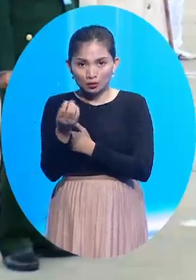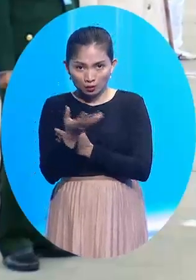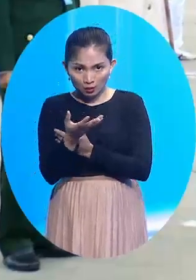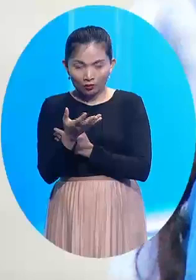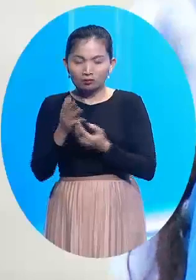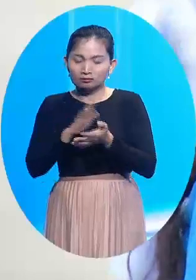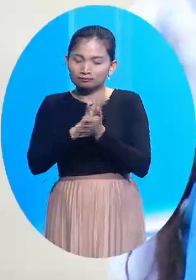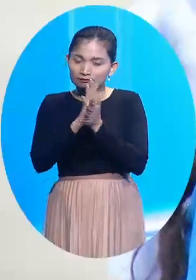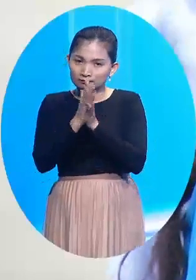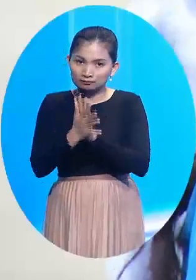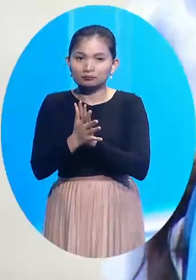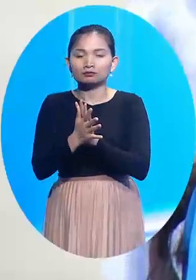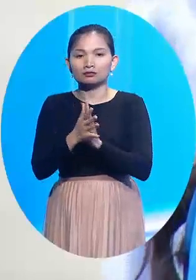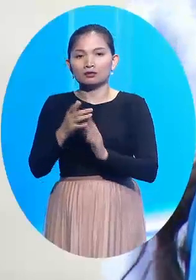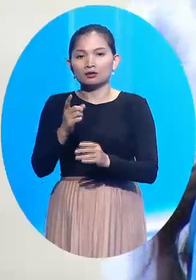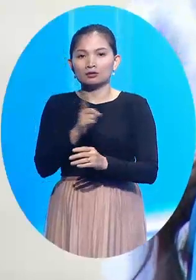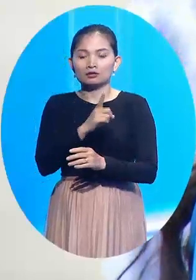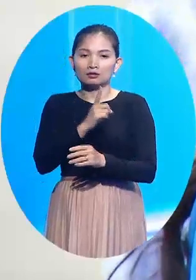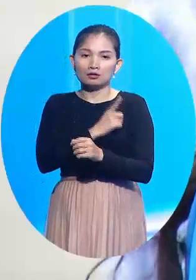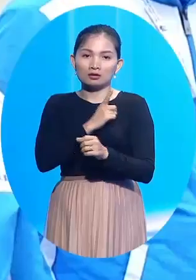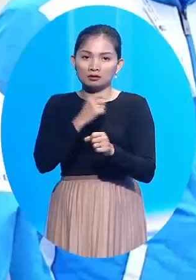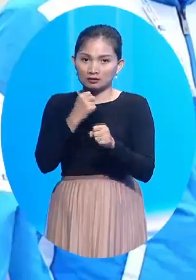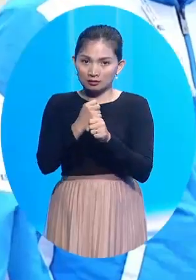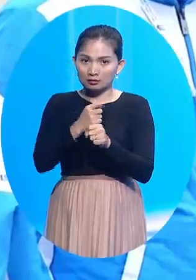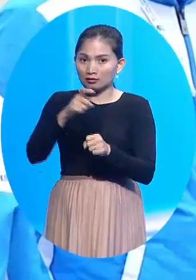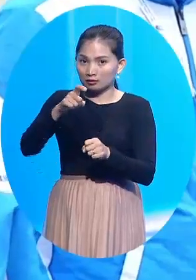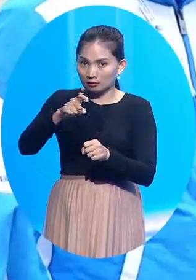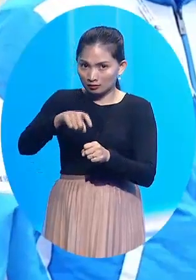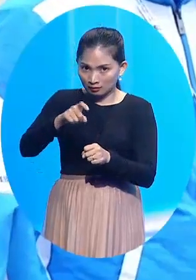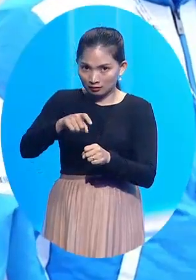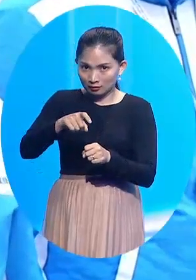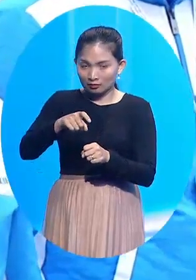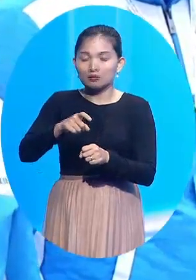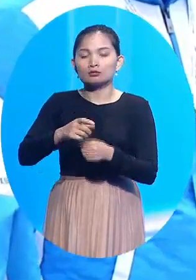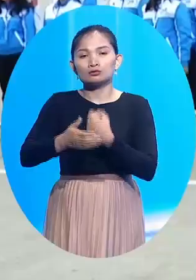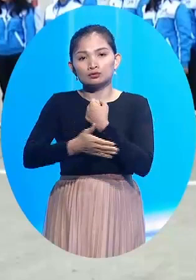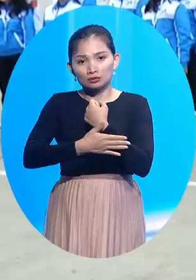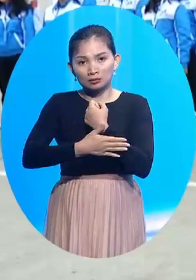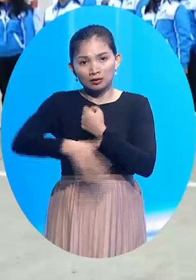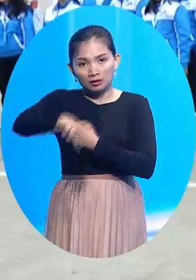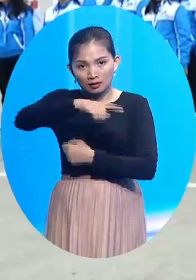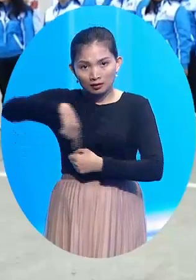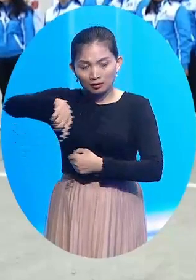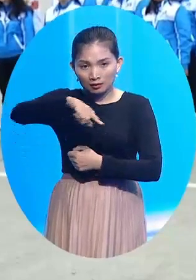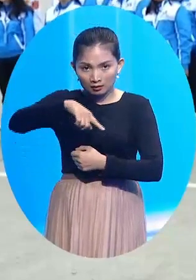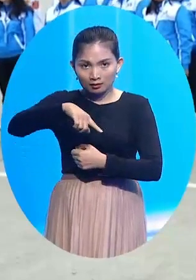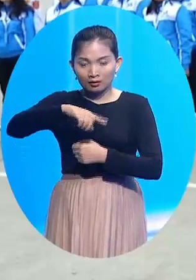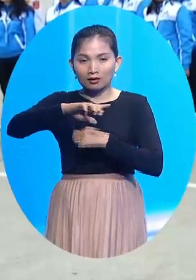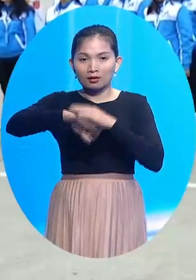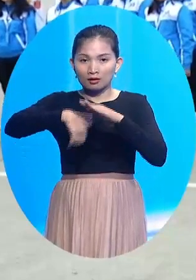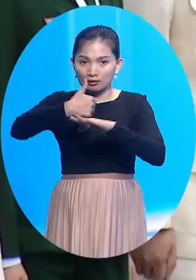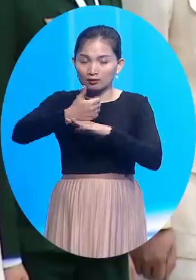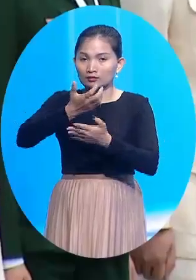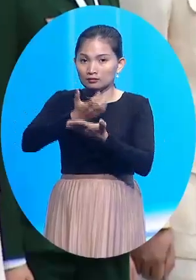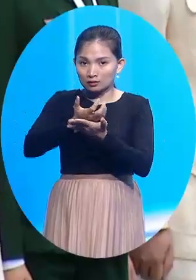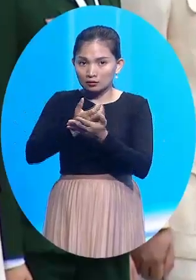tiên phong trong khởi nghiệp, quyết tâm thi đua, thực hiện thắng lợi nhiệm vụ bảo vệ chủ quyền, đảm bảo an ninh chính trị, trật tự an toàn xã hội, vì